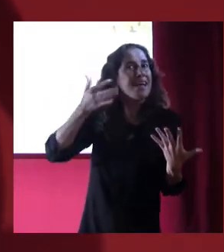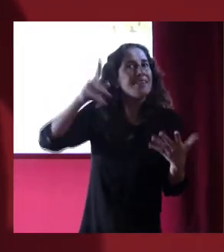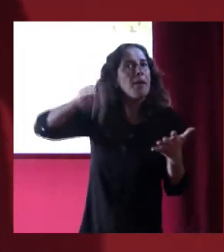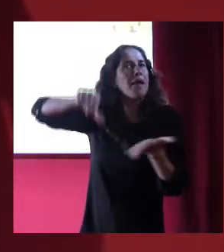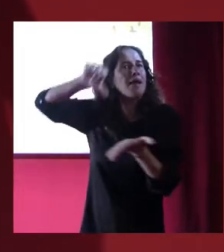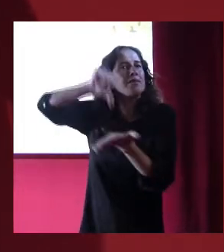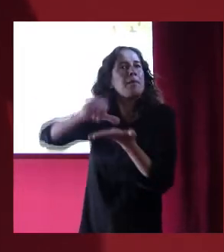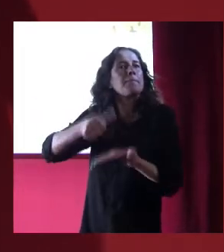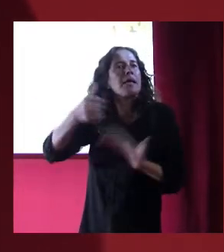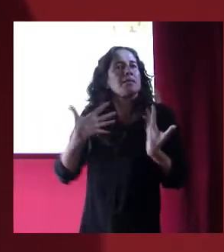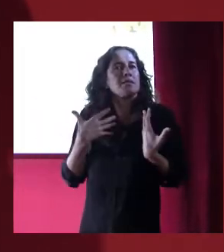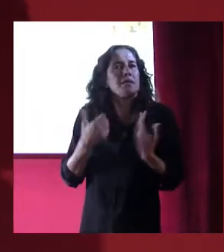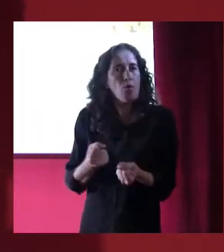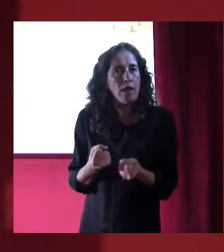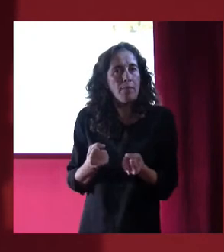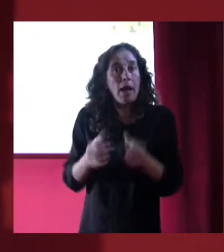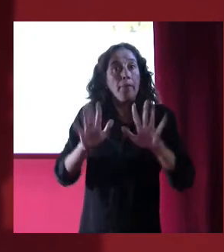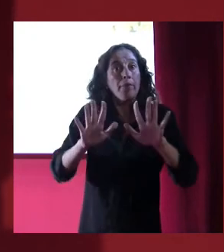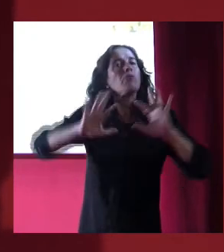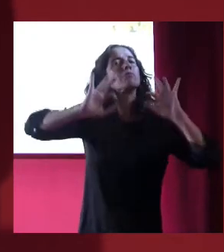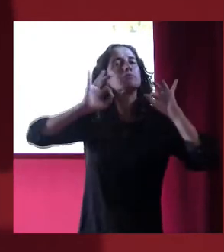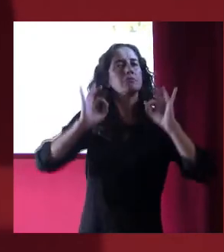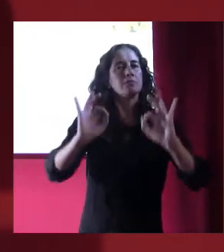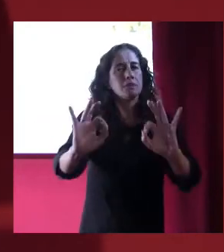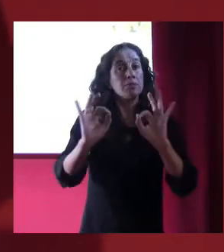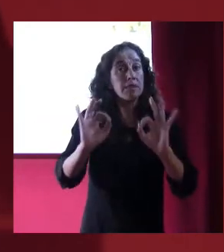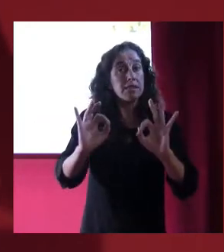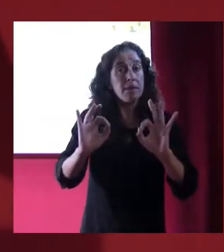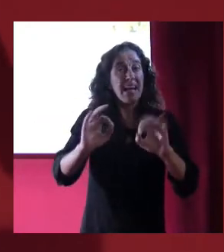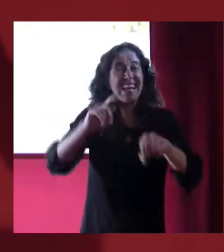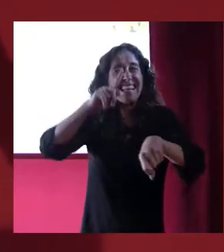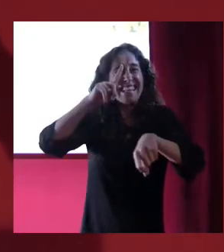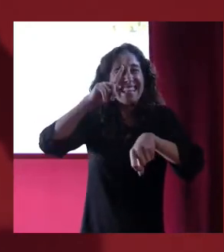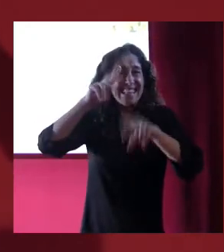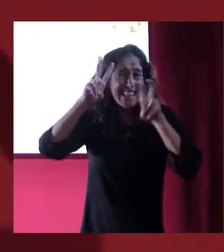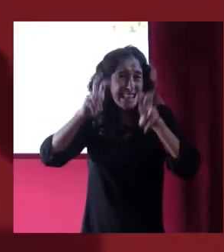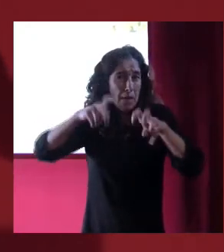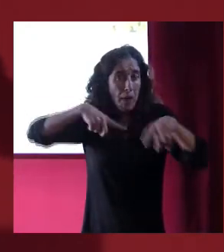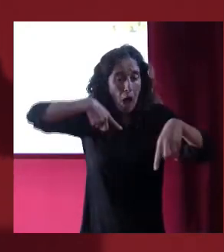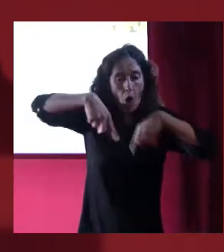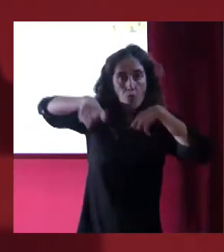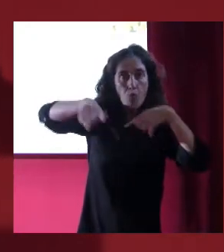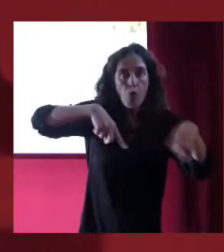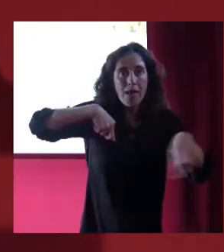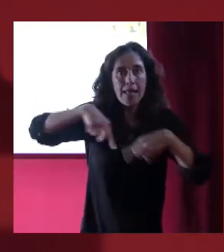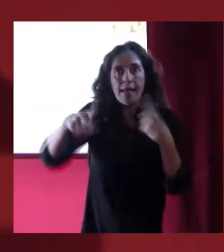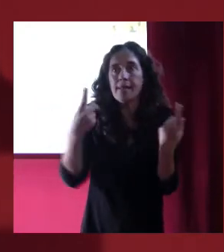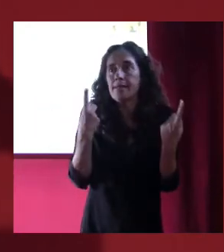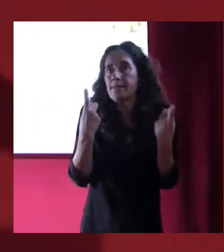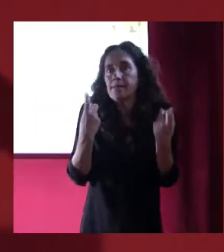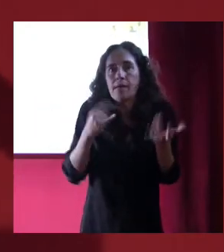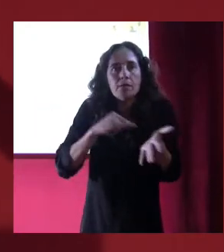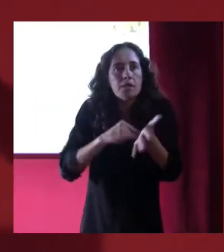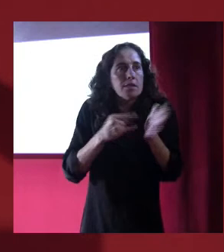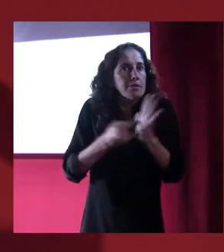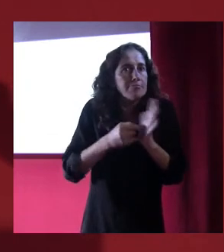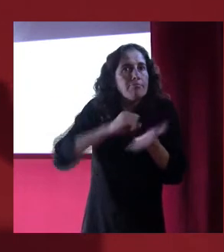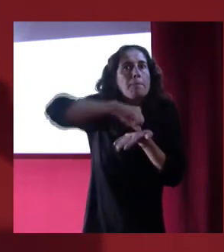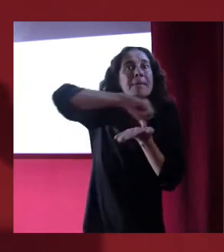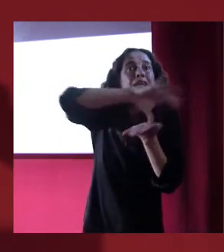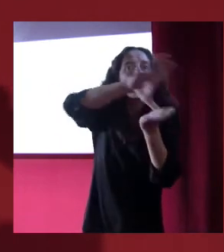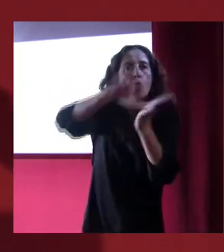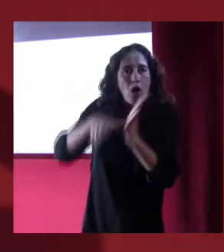més saludable. Però sobretot, en el tema de la mobilitat, el que necessitem són solucions